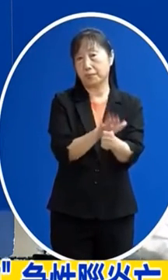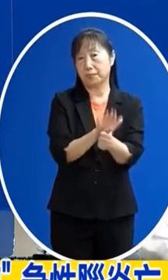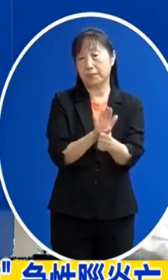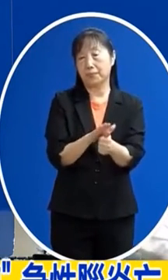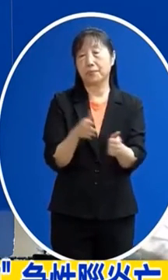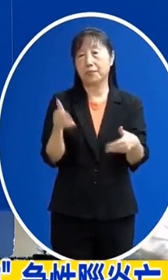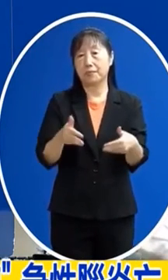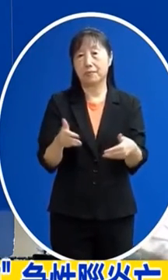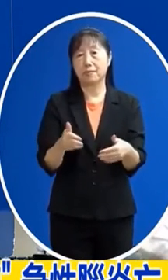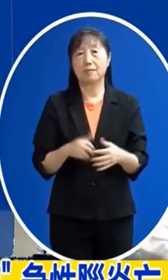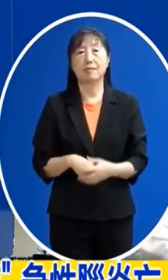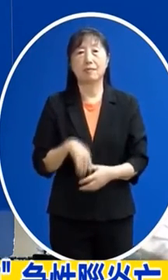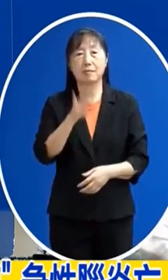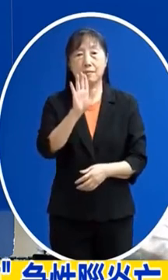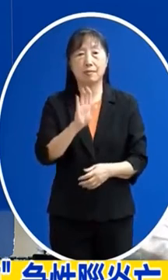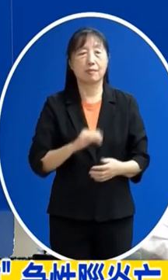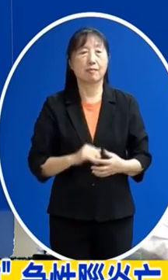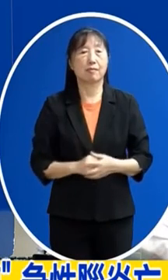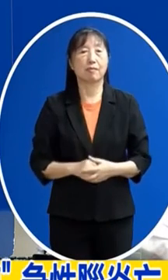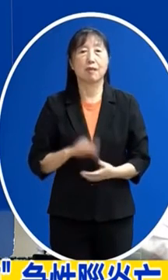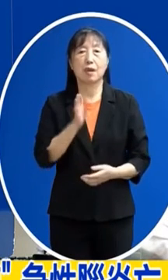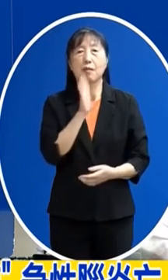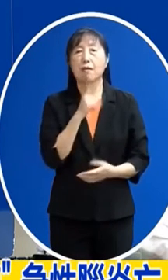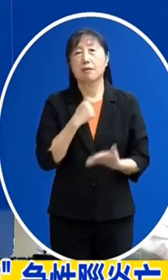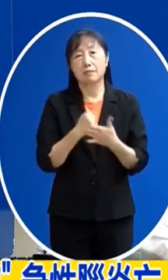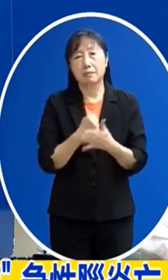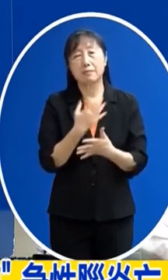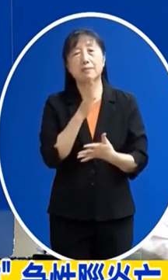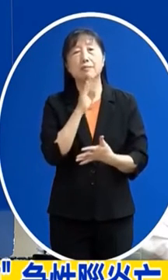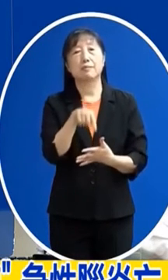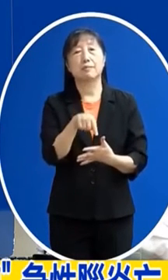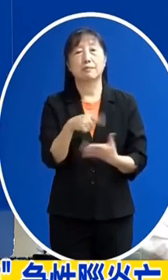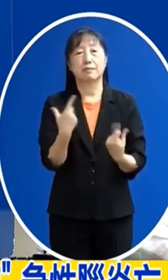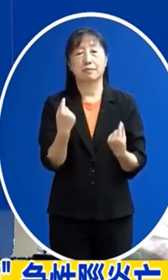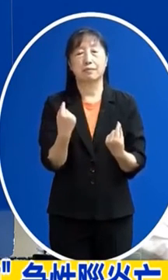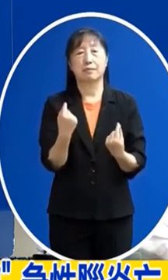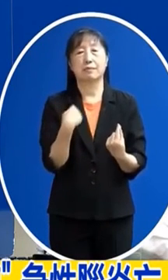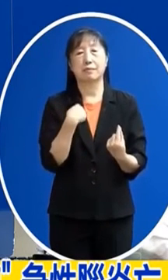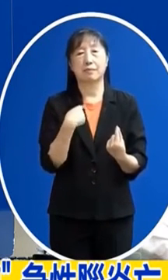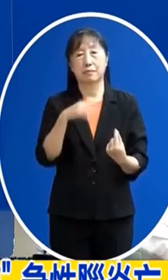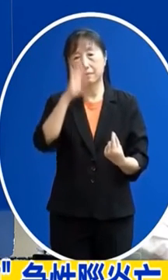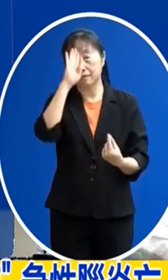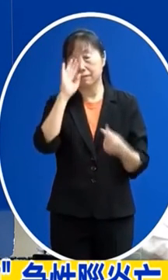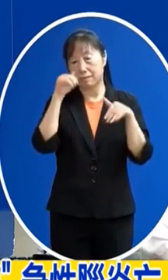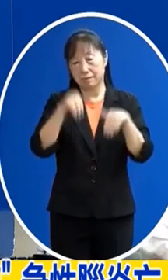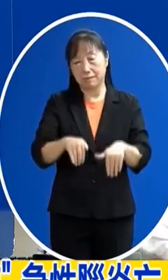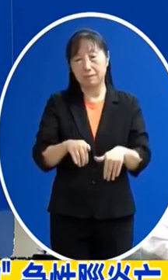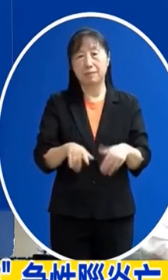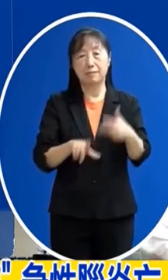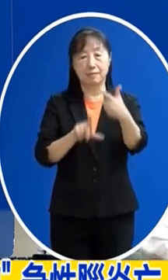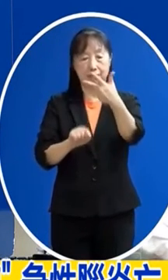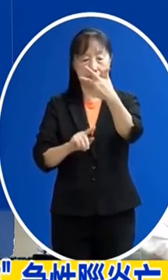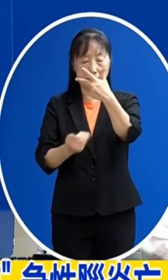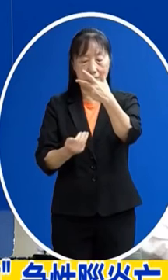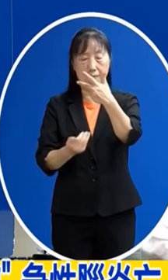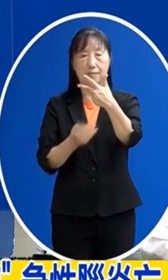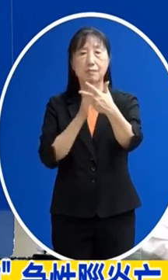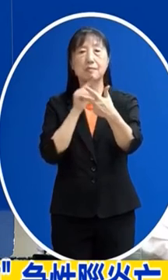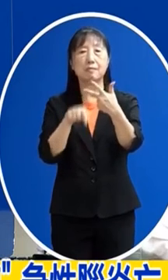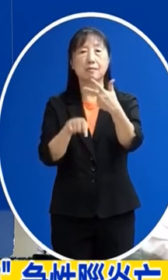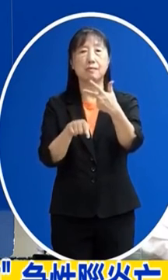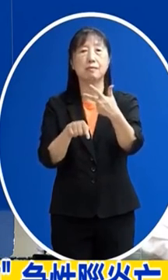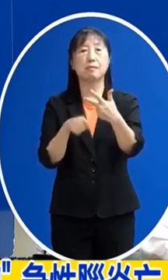剂等等这些药物来治疗。不过遗憾是说仍然病况恶化，不幸在7月19号的时